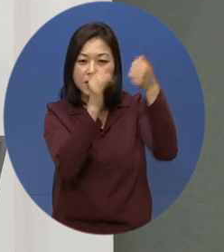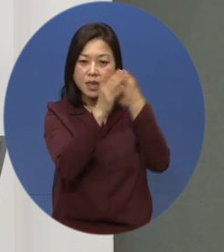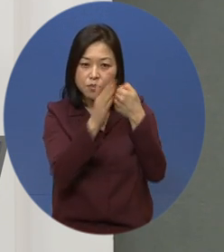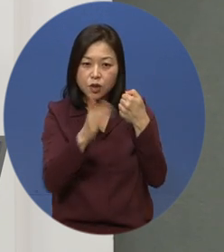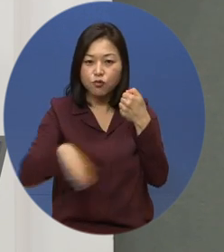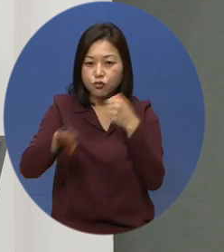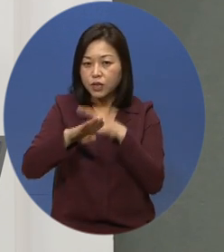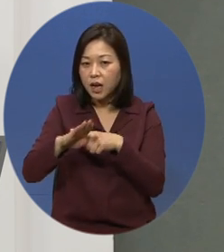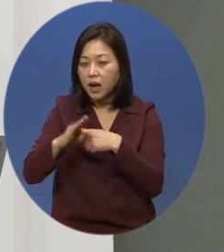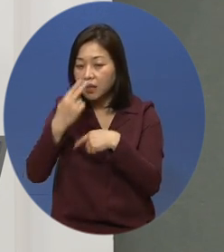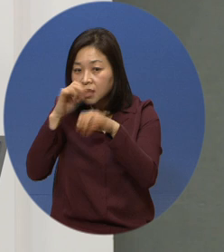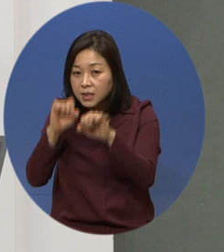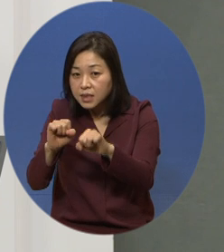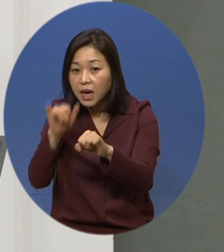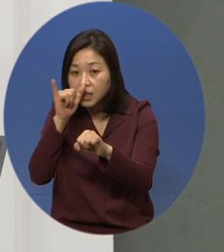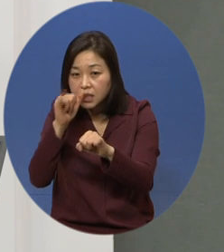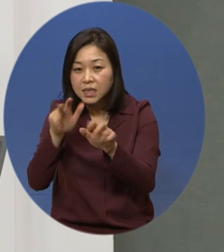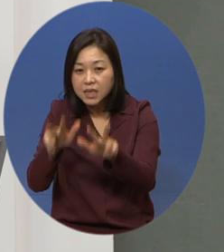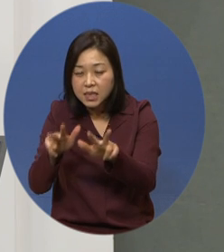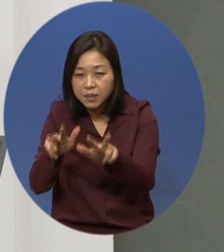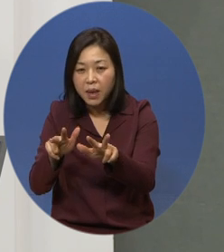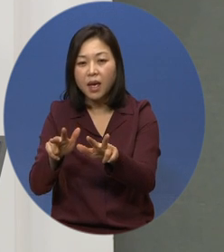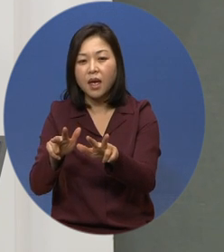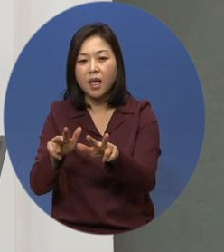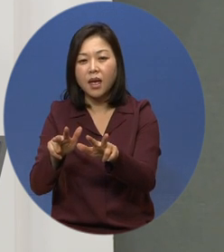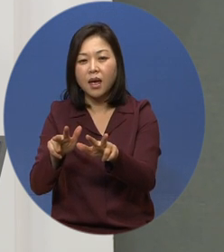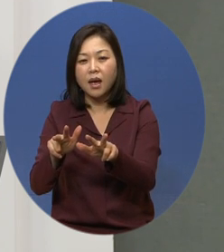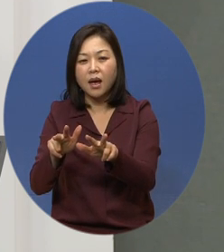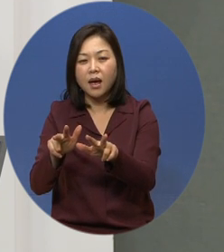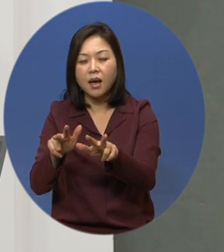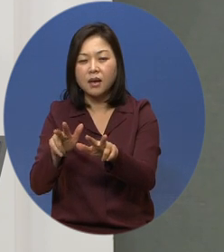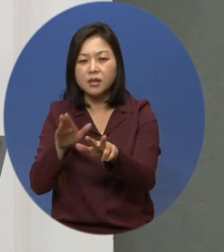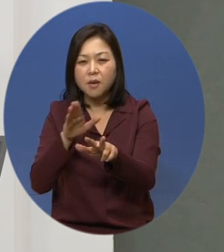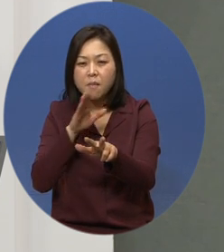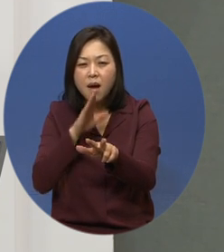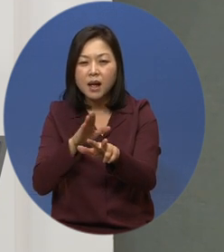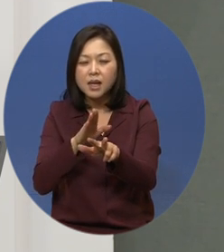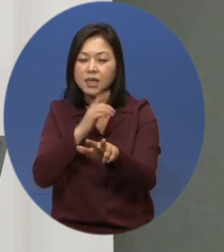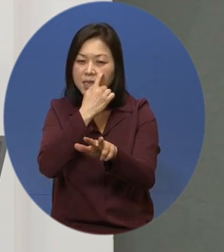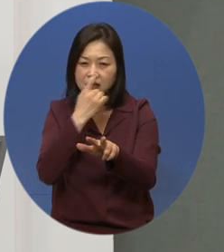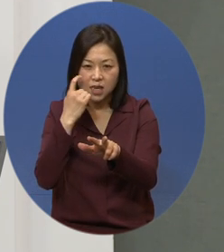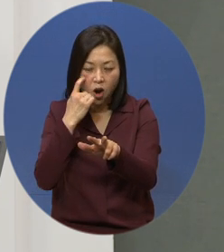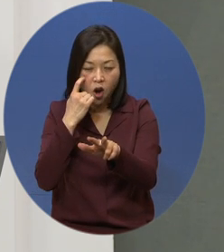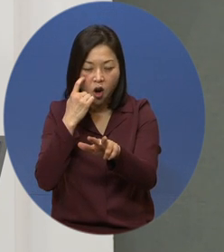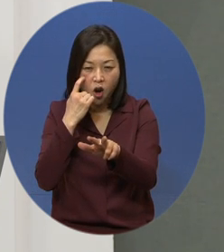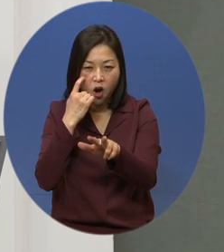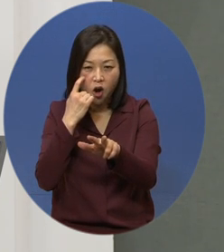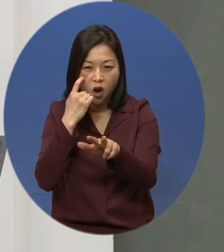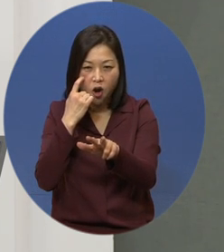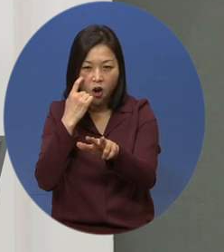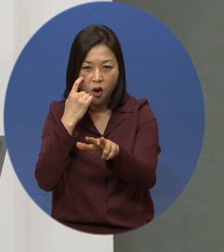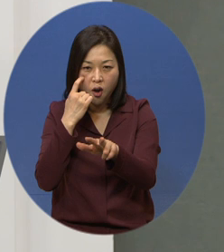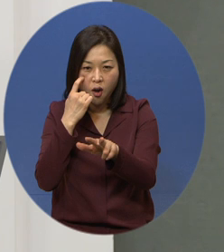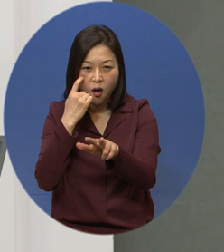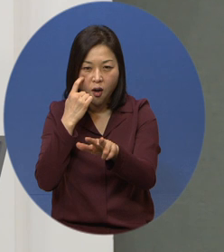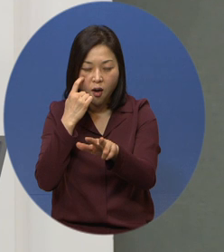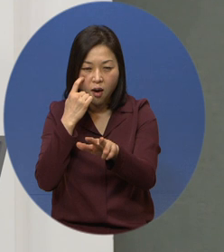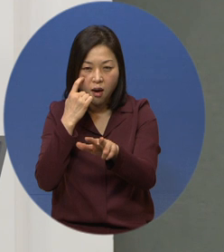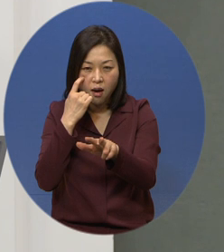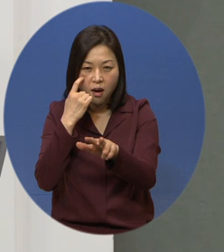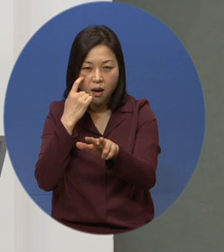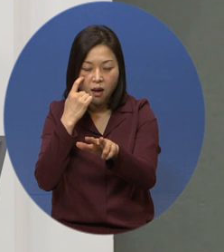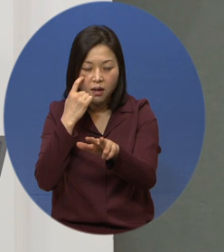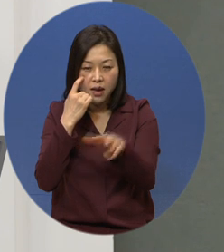있다는 현실에 야 주 참 뼈저린 기록에 1 그